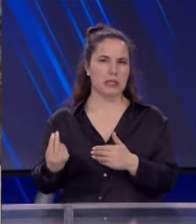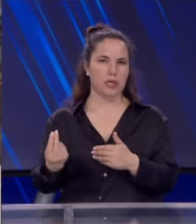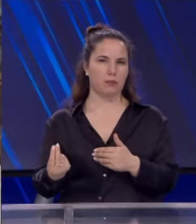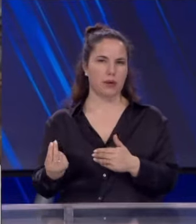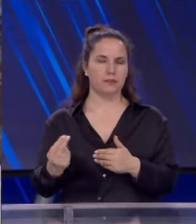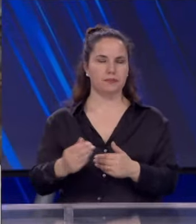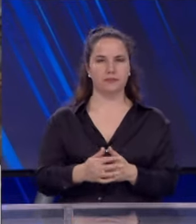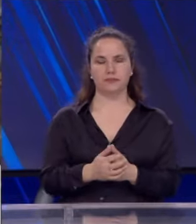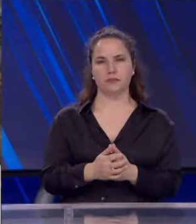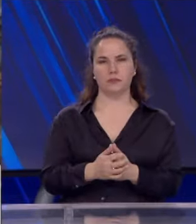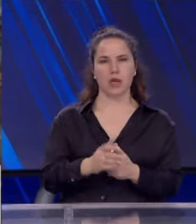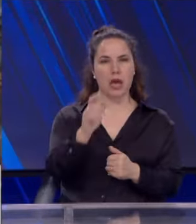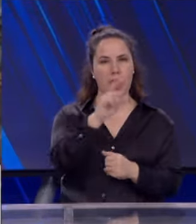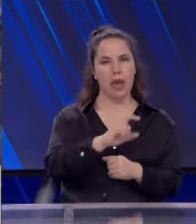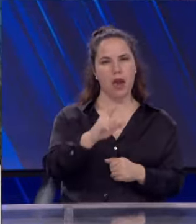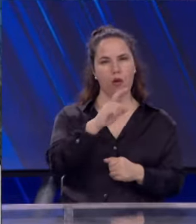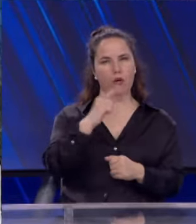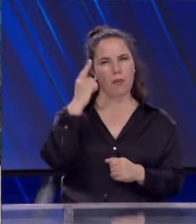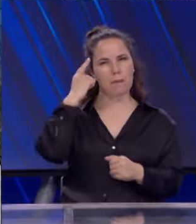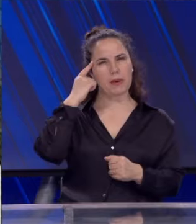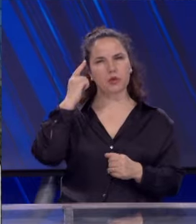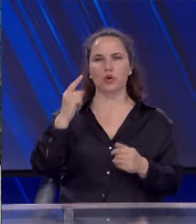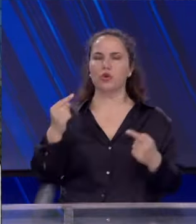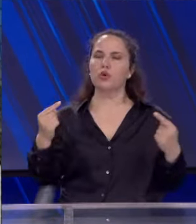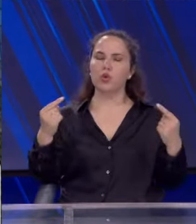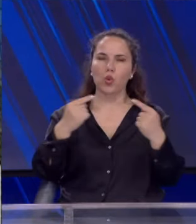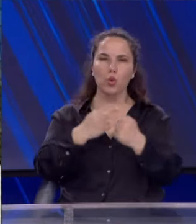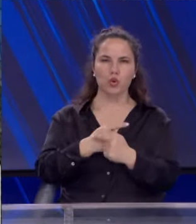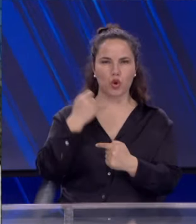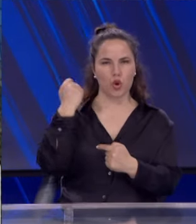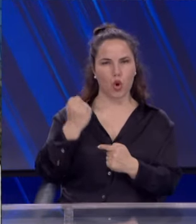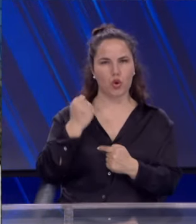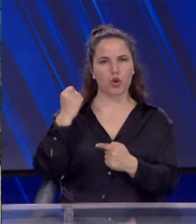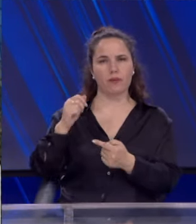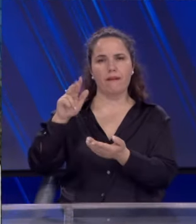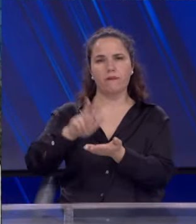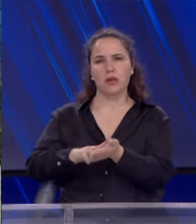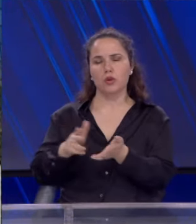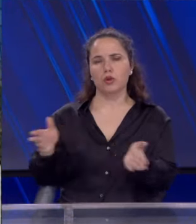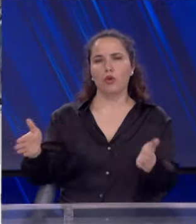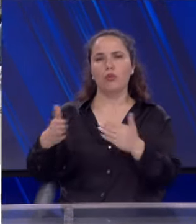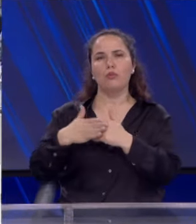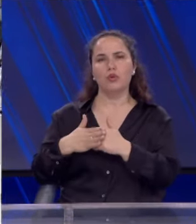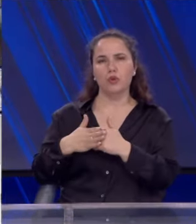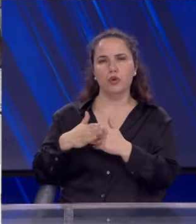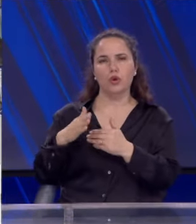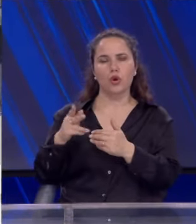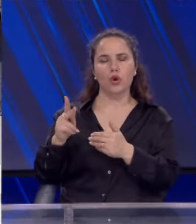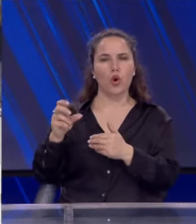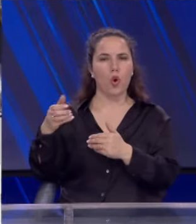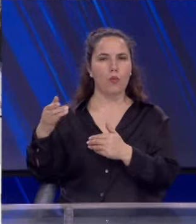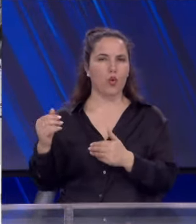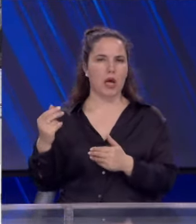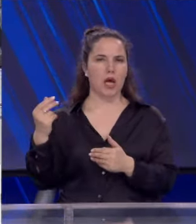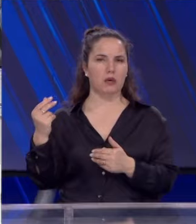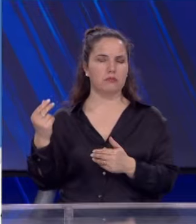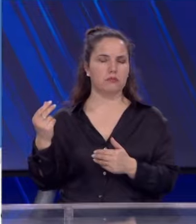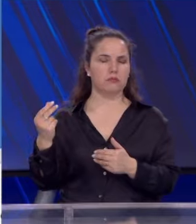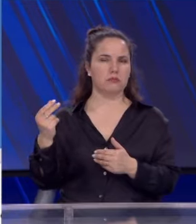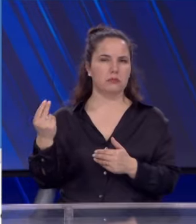Bashkimi Europian është kundër vendimit të Kosovës për mbylljen e komunave paralele serbe në Dragash, Pej, Stog e Klin. Në